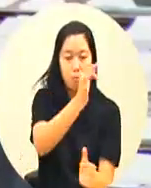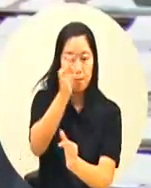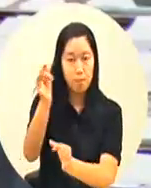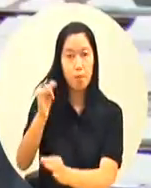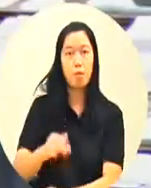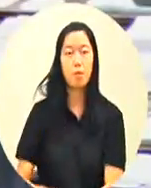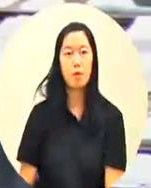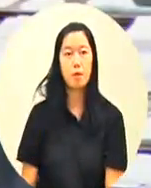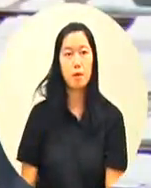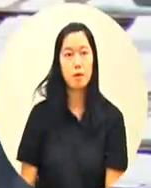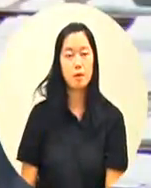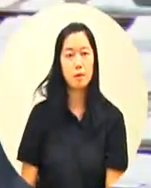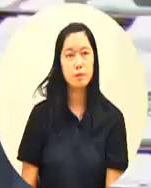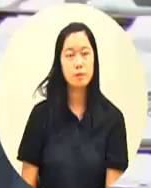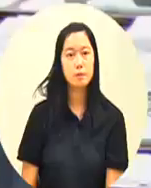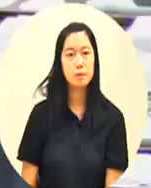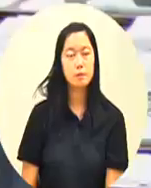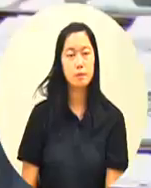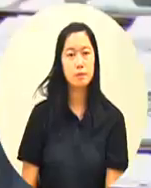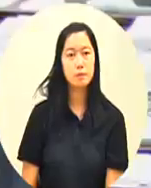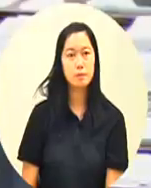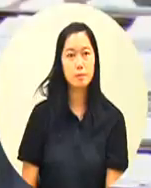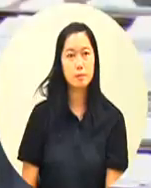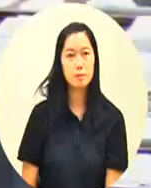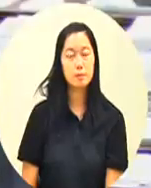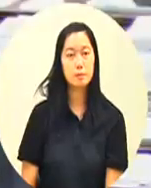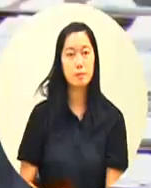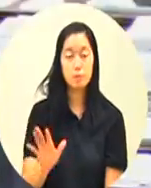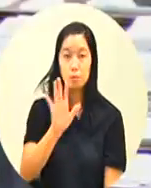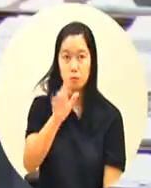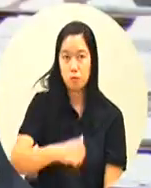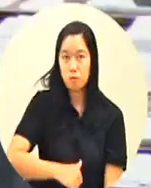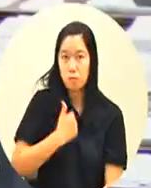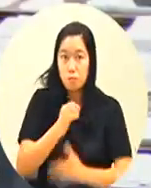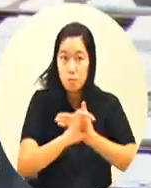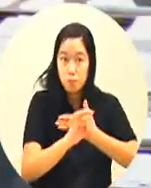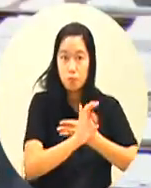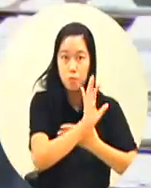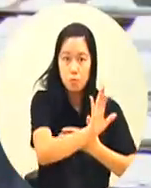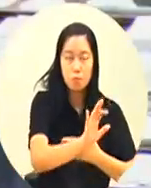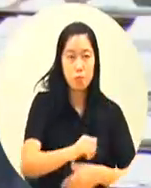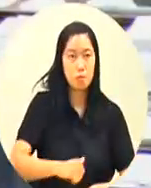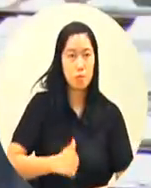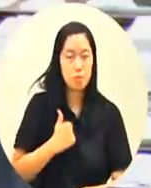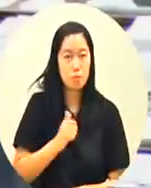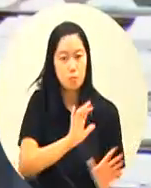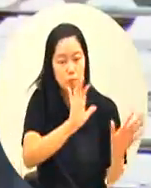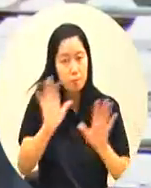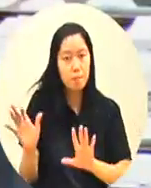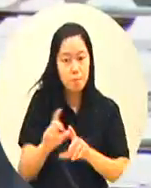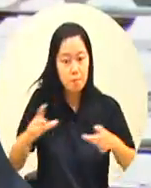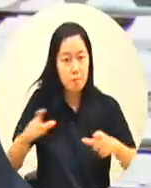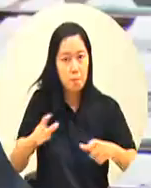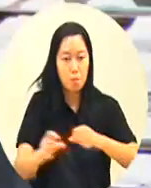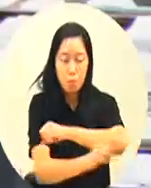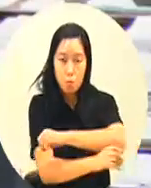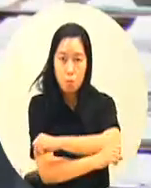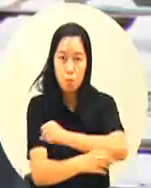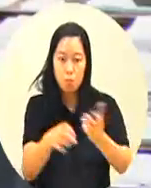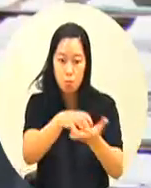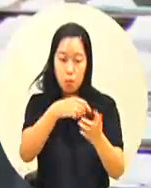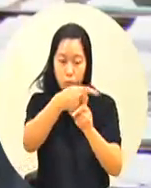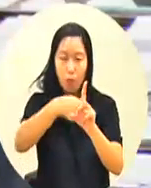他几乎是能够有一些东西有实测就实测，然后呢看实际的规模排放许可的那个规模